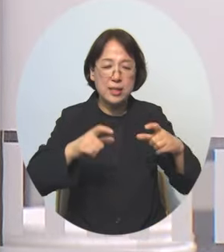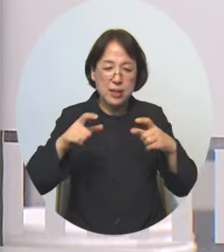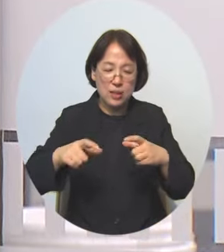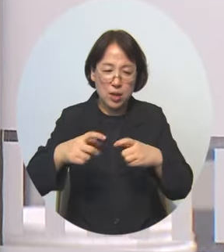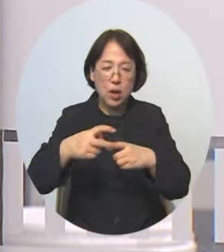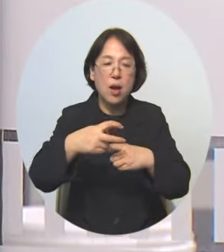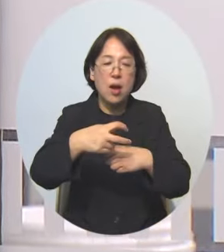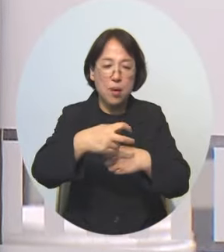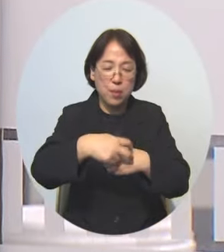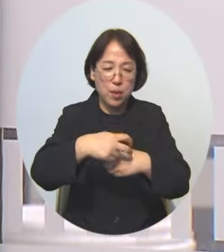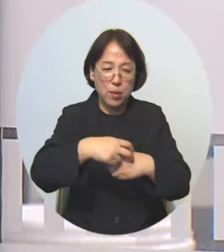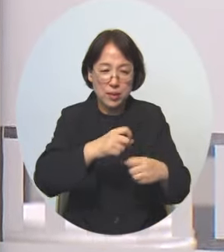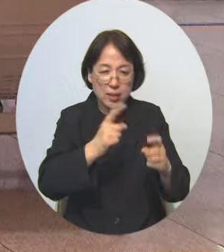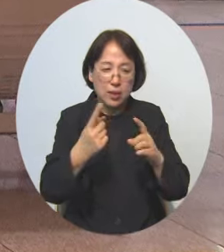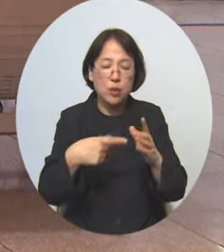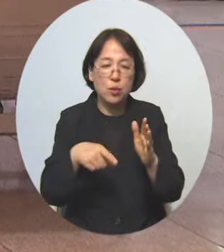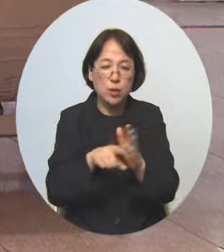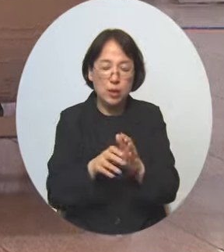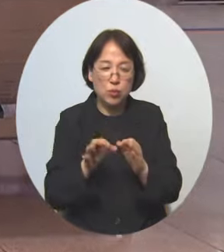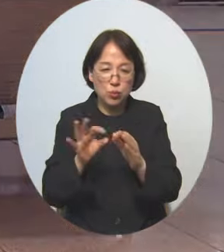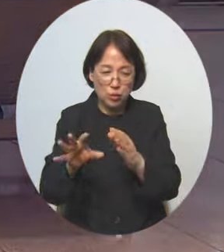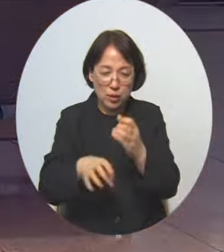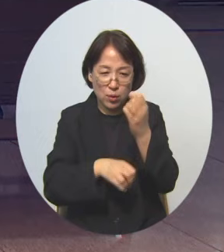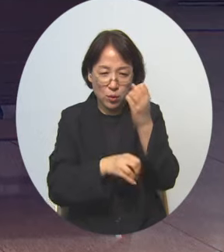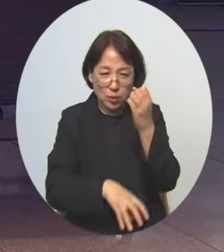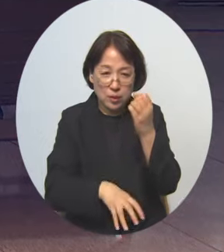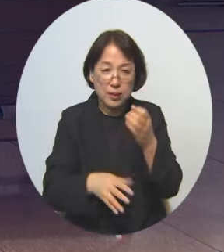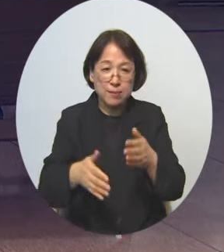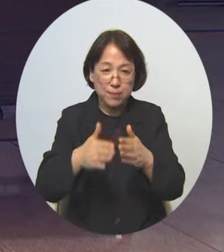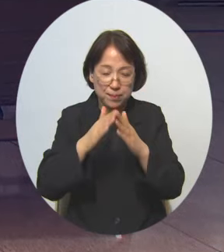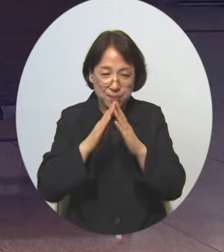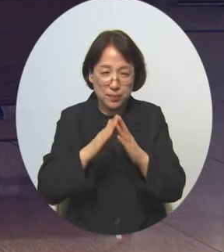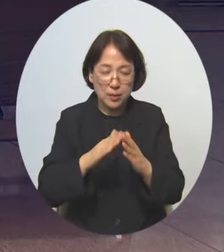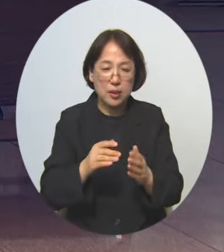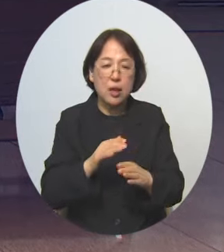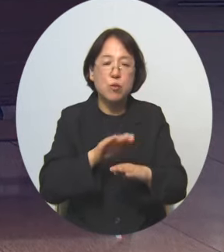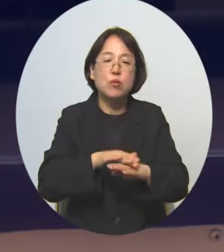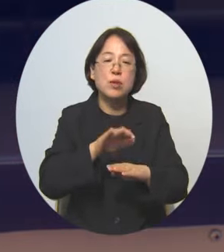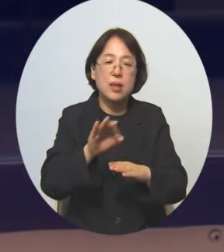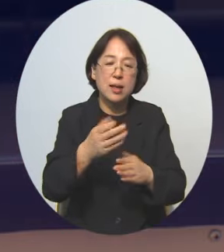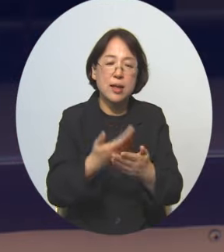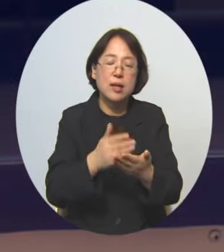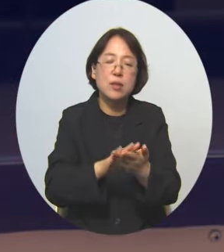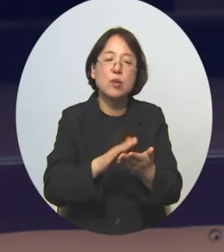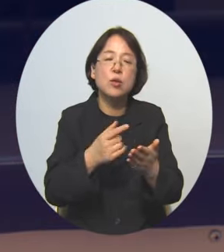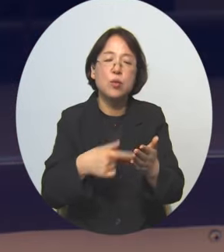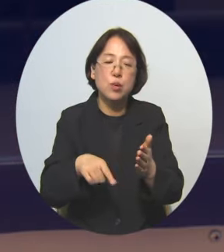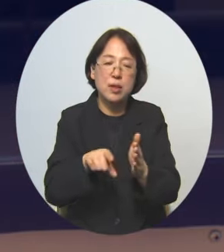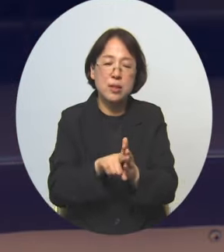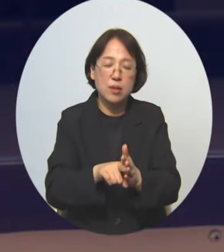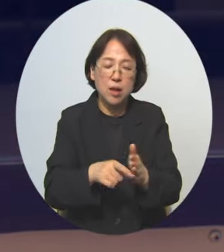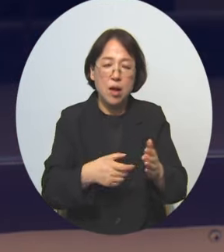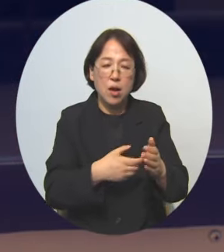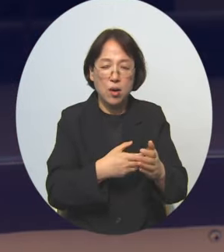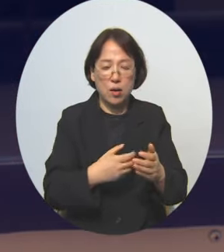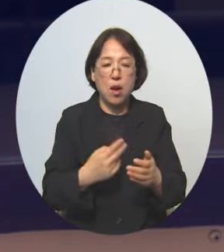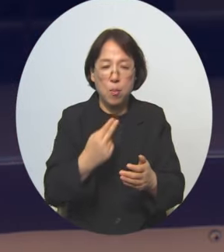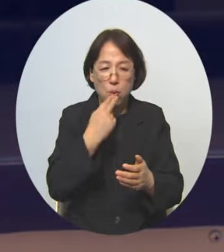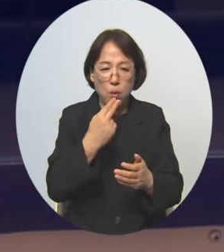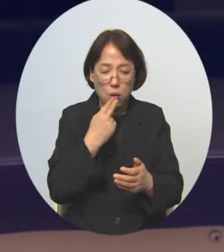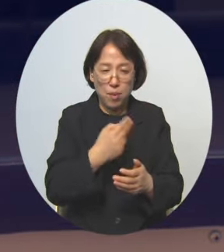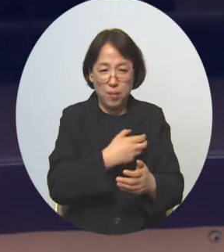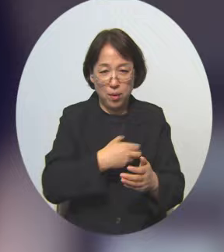투자 원칙도 논의됐습니다. 먼저 의료 수가 개선을 위해선 건강보험 재정을 투입하는데